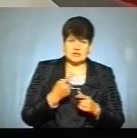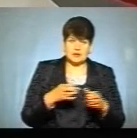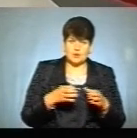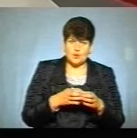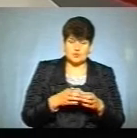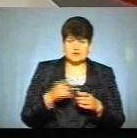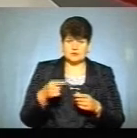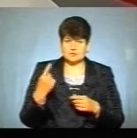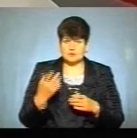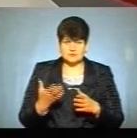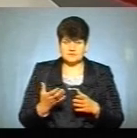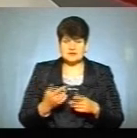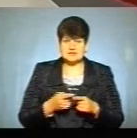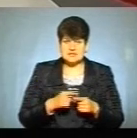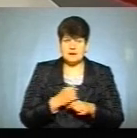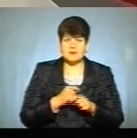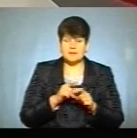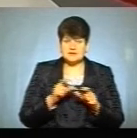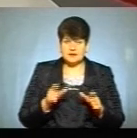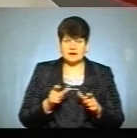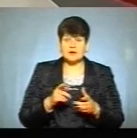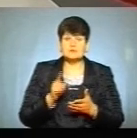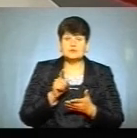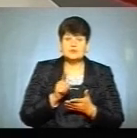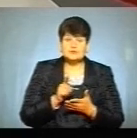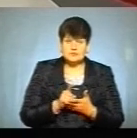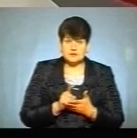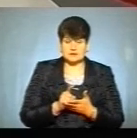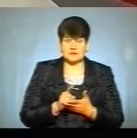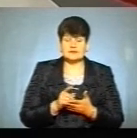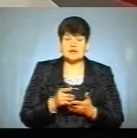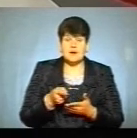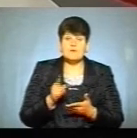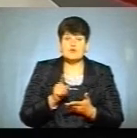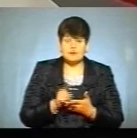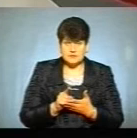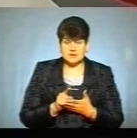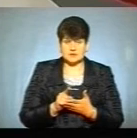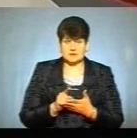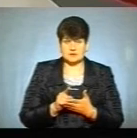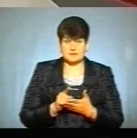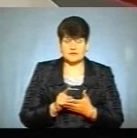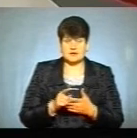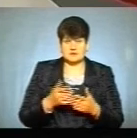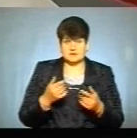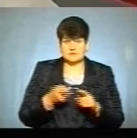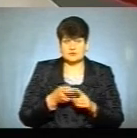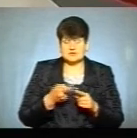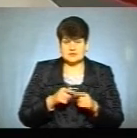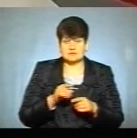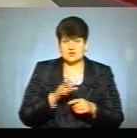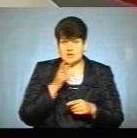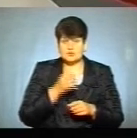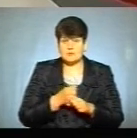суцільний в Тернопільській області. Тобто така аптека абсолютно мусить, не то, що вона має право, вона мусить по виклику часу працювати,